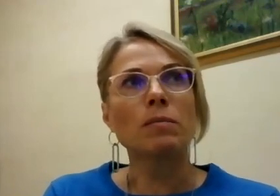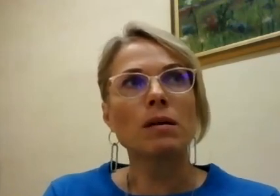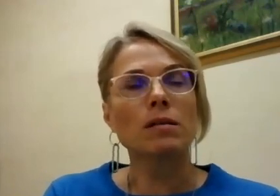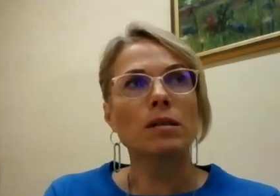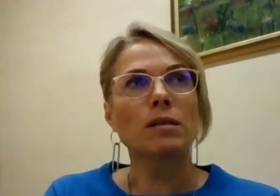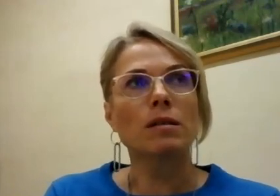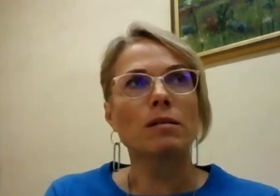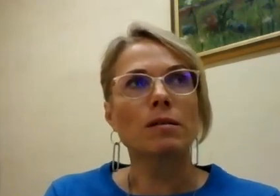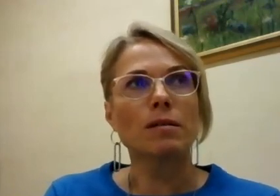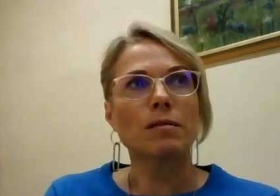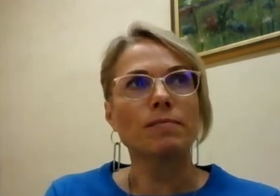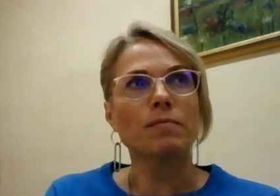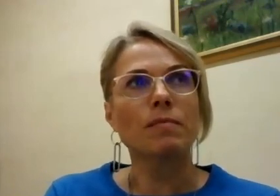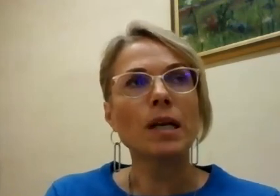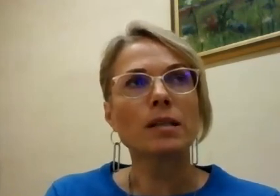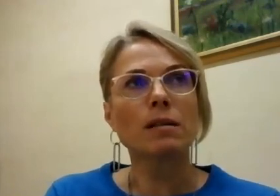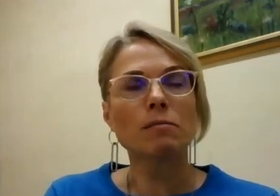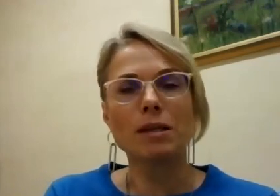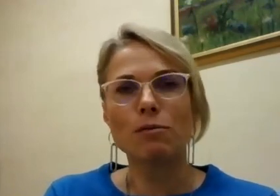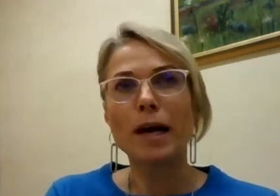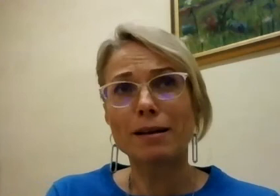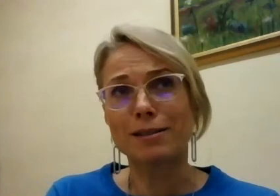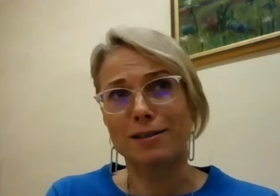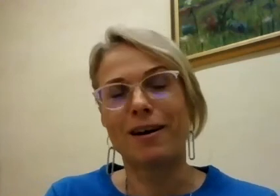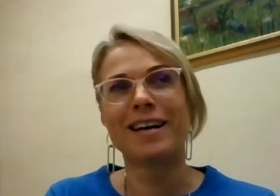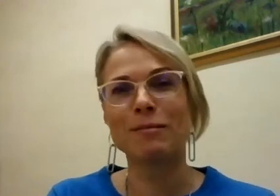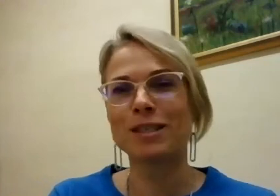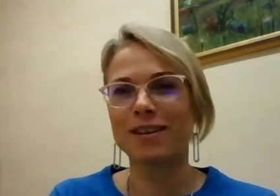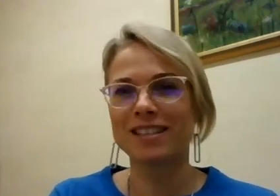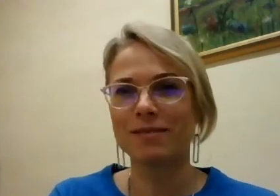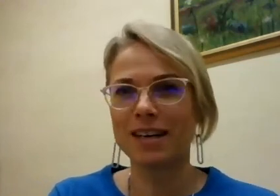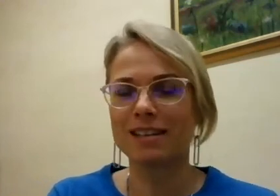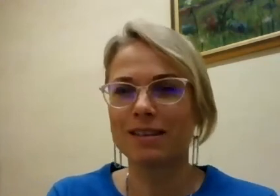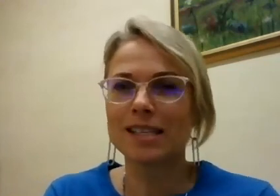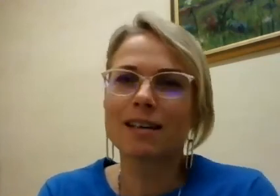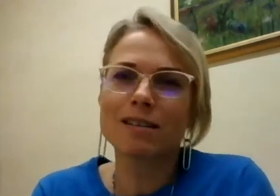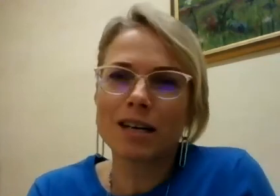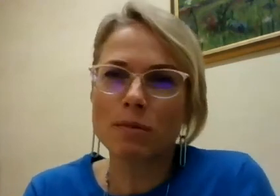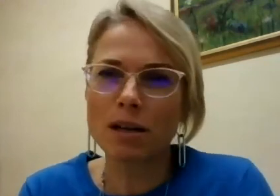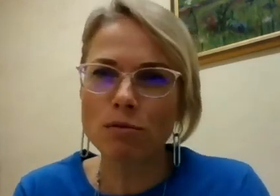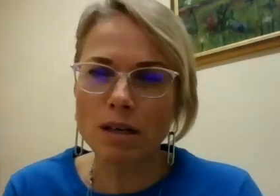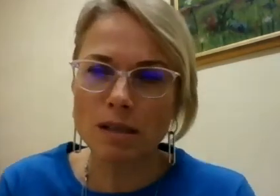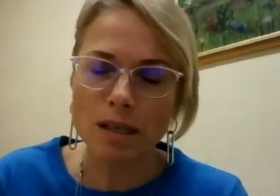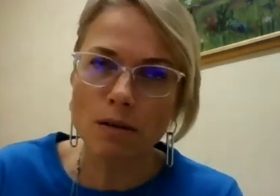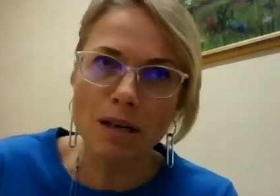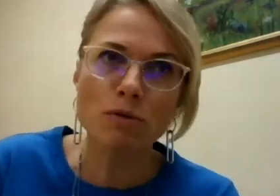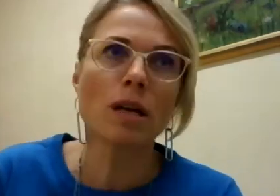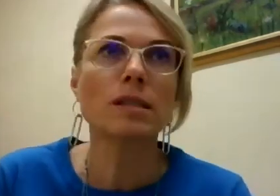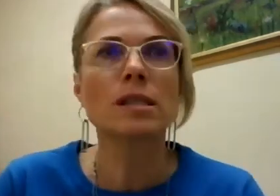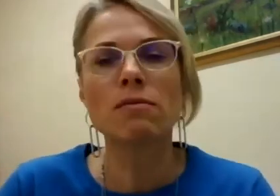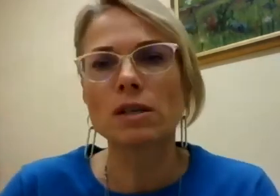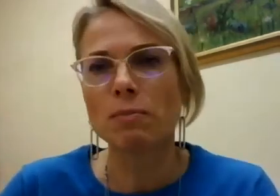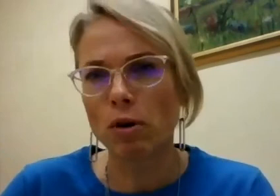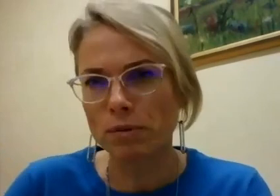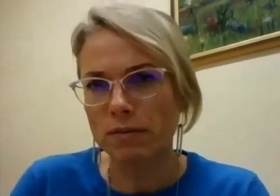et mida siis, milliseid andmeid nagu väljastada, et mis oleksid võrreldavad teistega, aga täna ma natukene sain nagu aimu sellest,